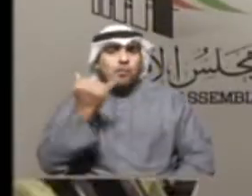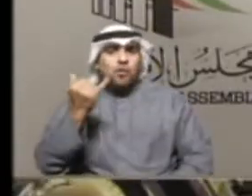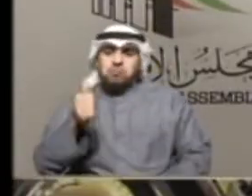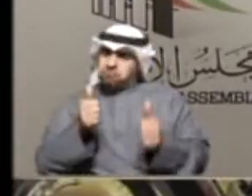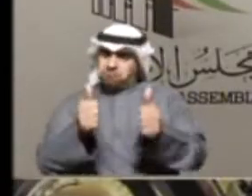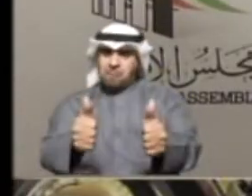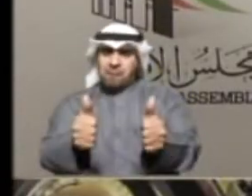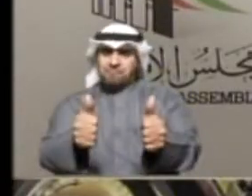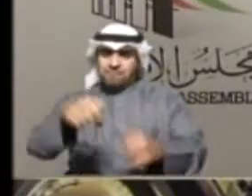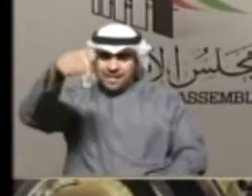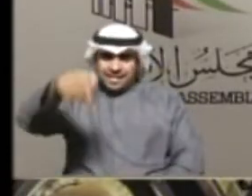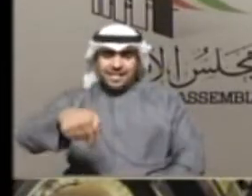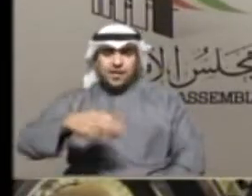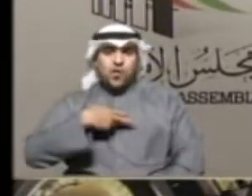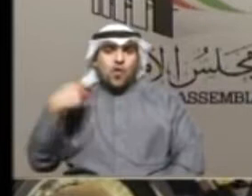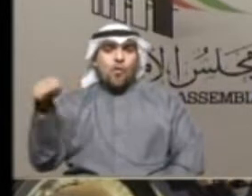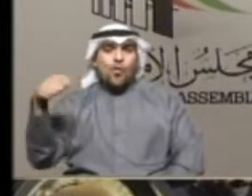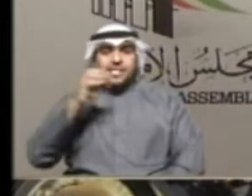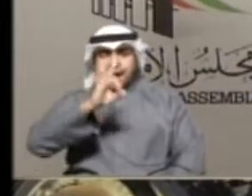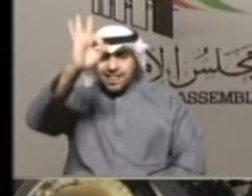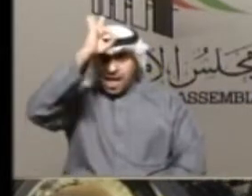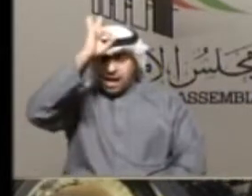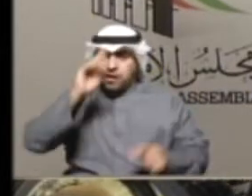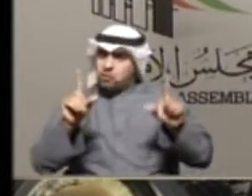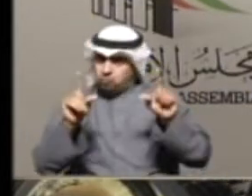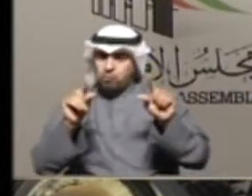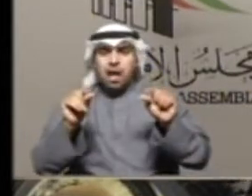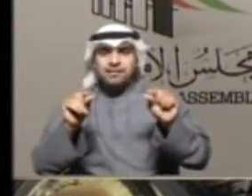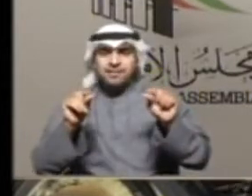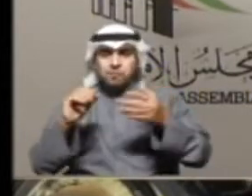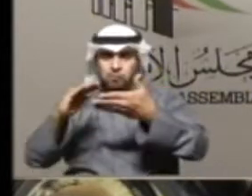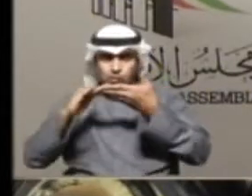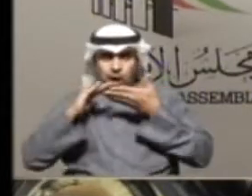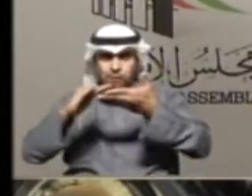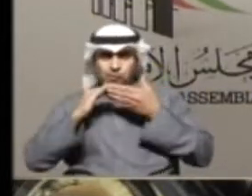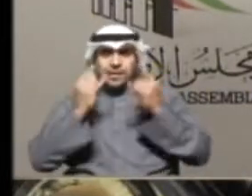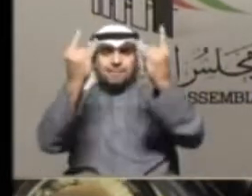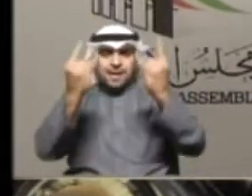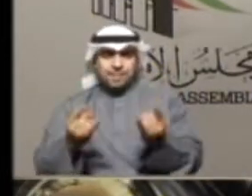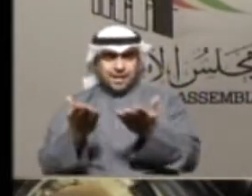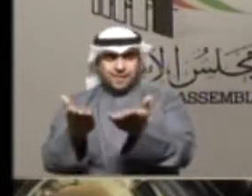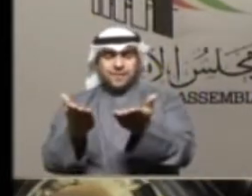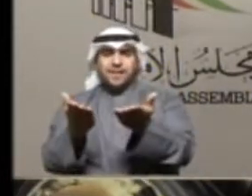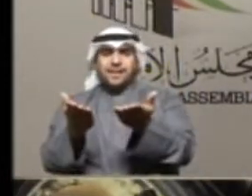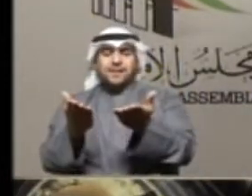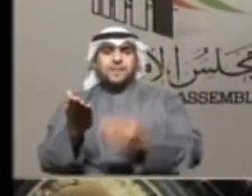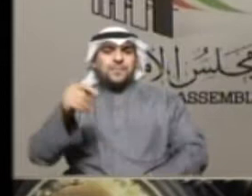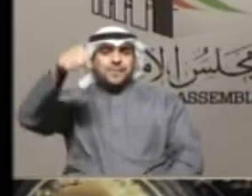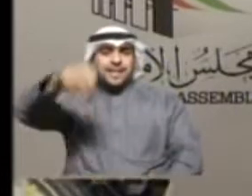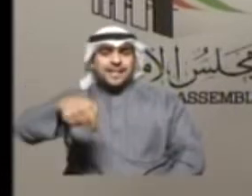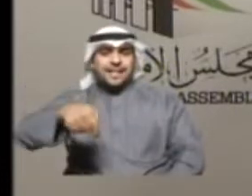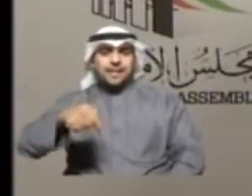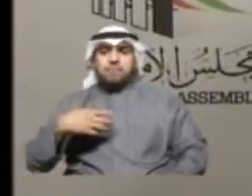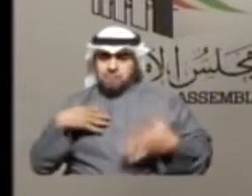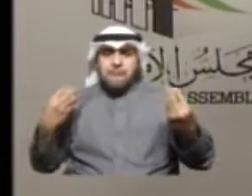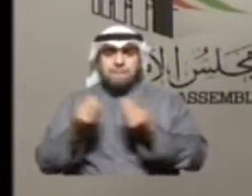تقبل الداخلية وكذلك الوكيل واللواء عبد الله مهنا أبو عبد الوهاب